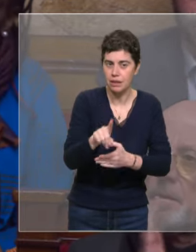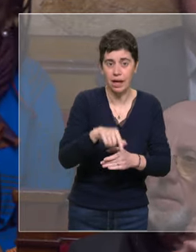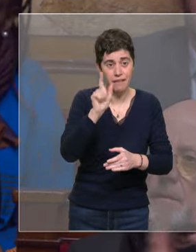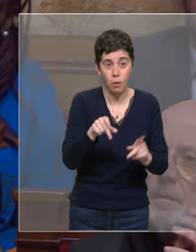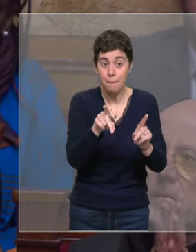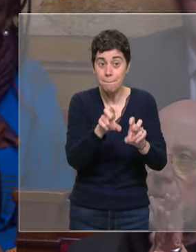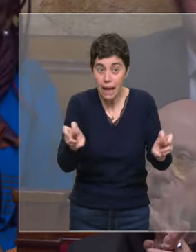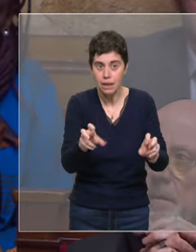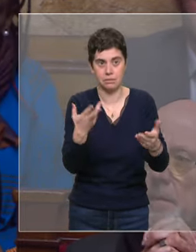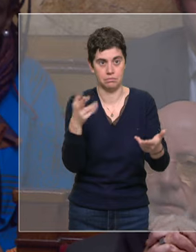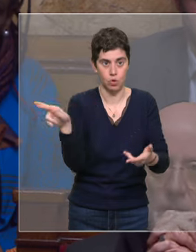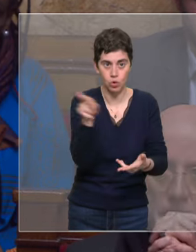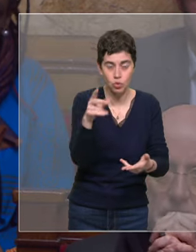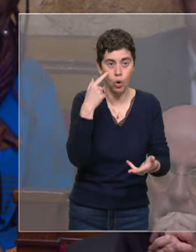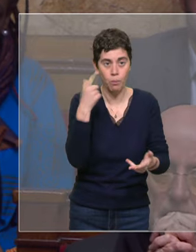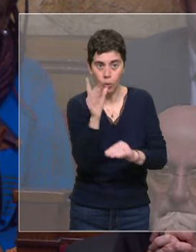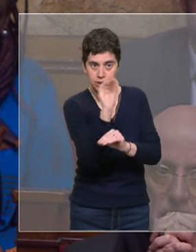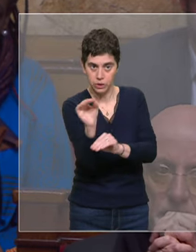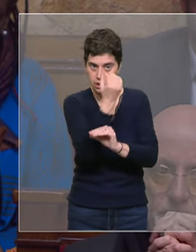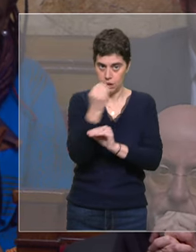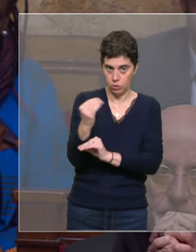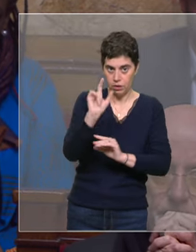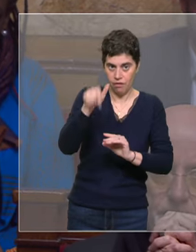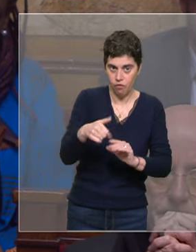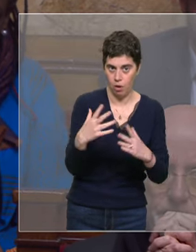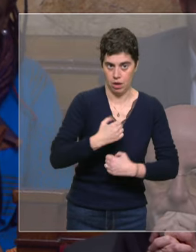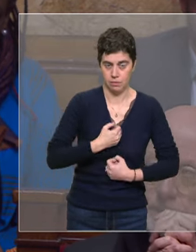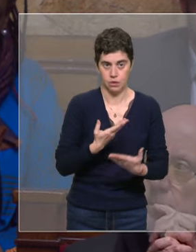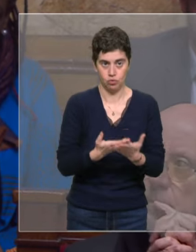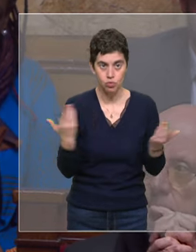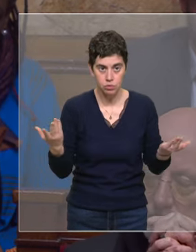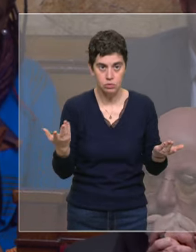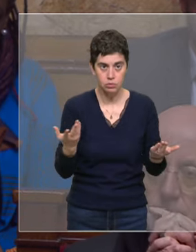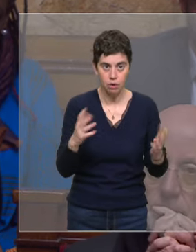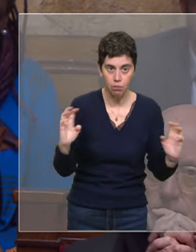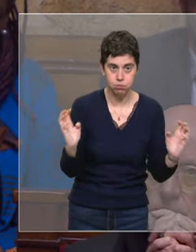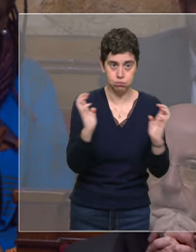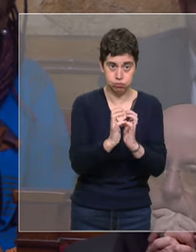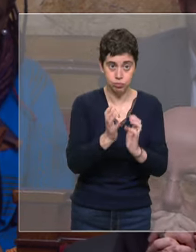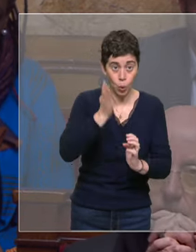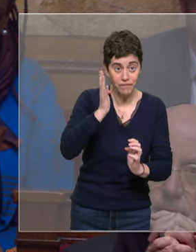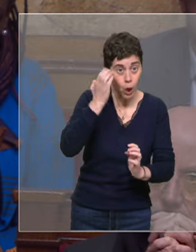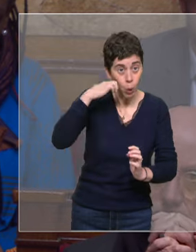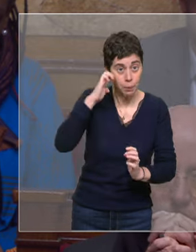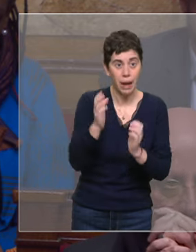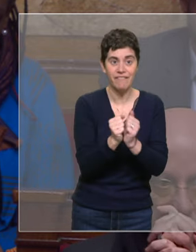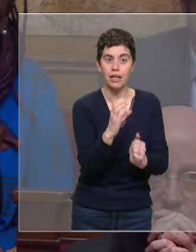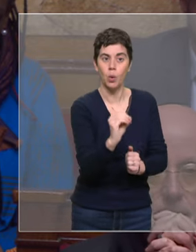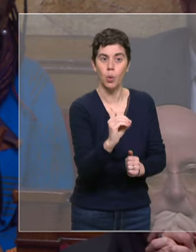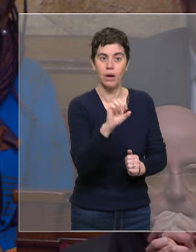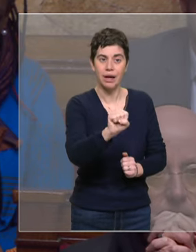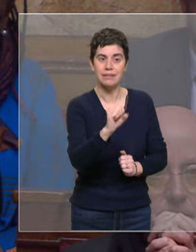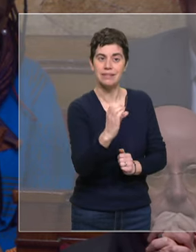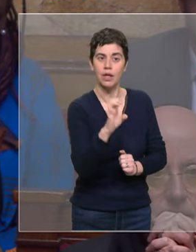en recherchant des garanties de sécurité mutuellement acceptables, en organisant une conférence européenne sous l'égide de l'OSCE. Monsieur le Premier